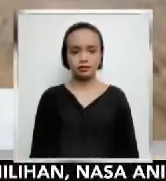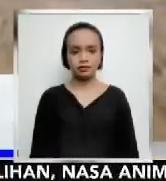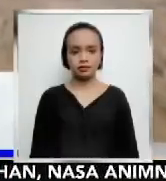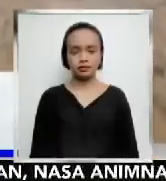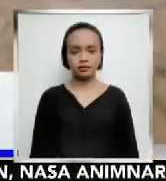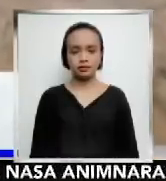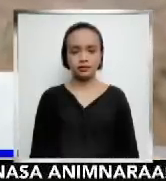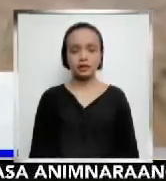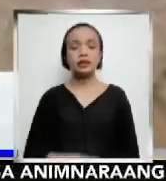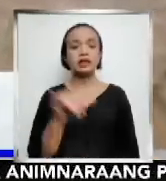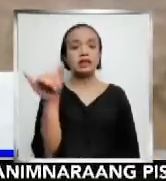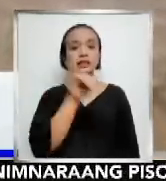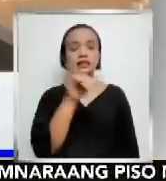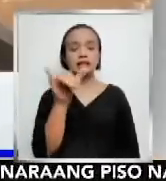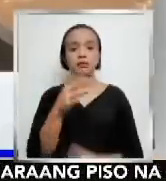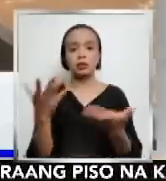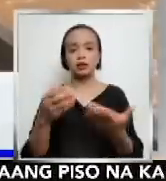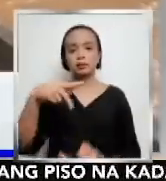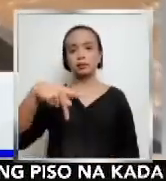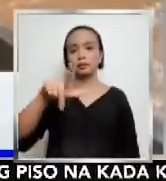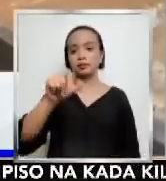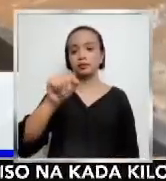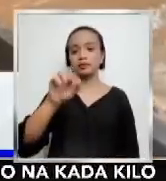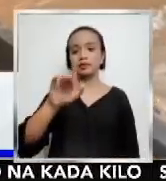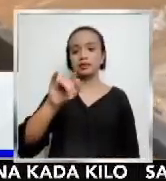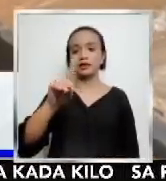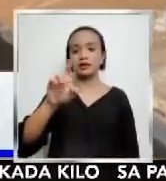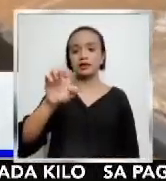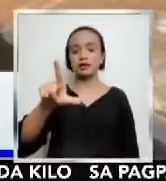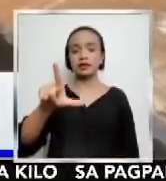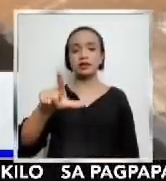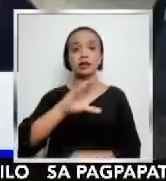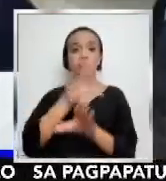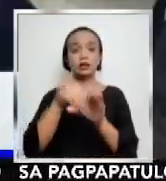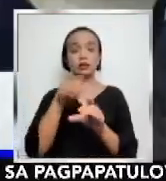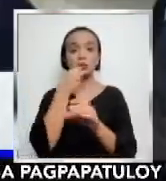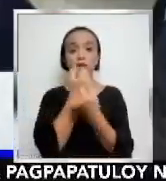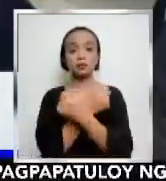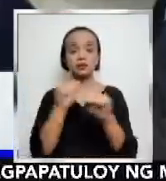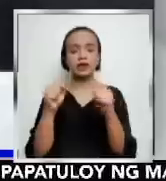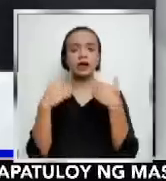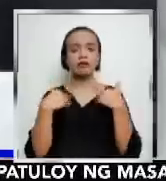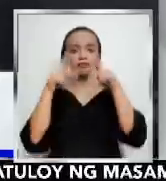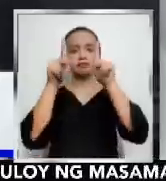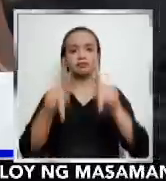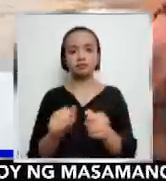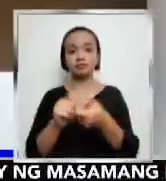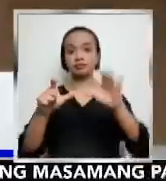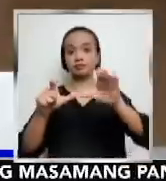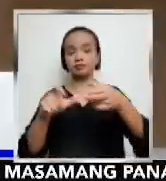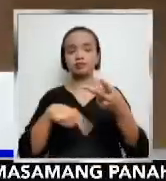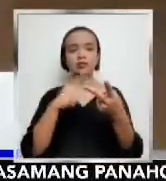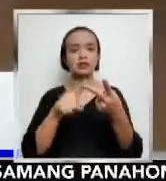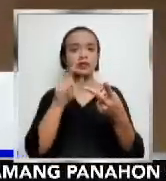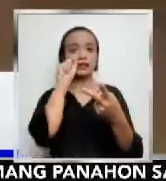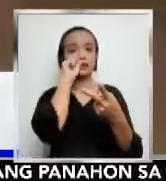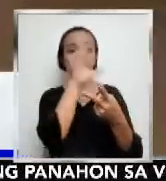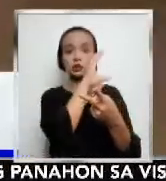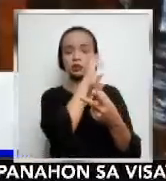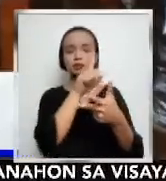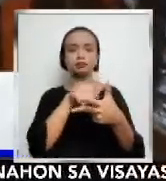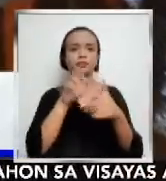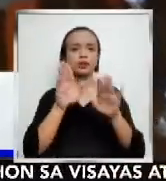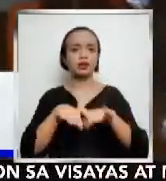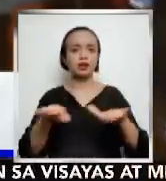Gayon din sa bayan ng Plaridel, kung saan kabilang sa mga ni-rescue ay may kapansanan, senior at mga bata. May mga in-evacuate